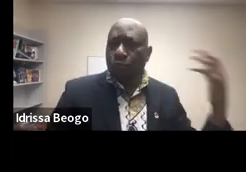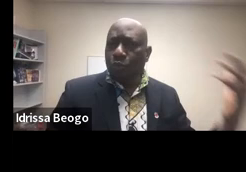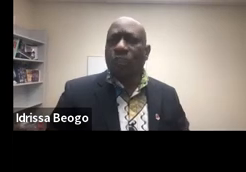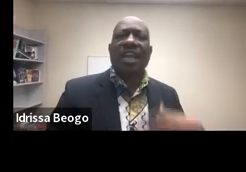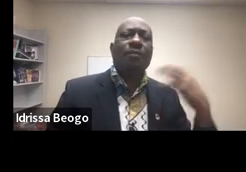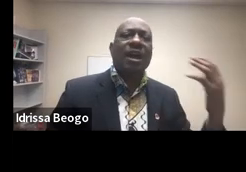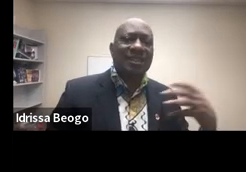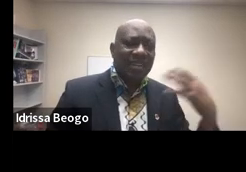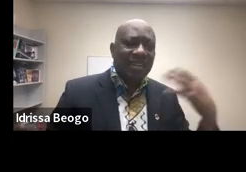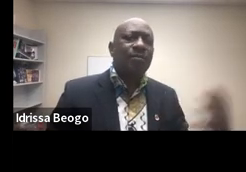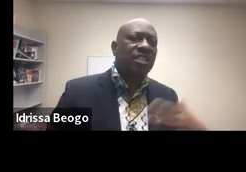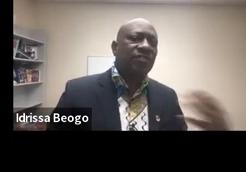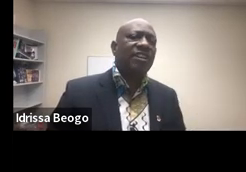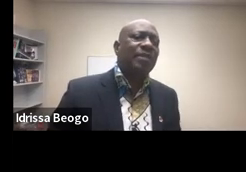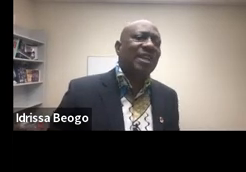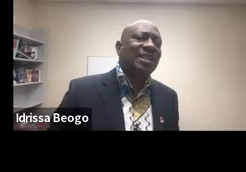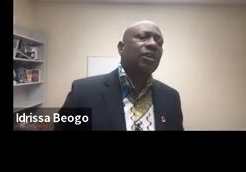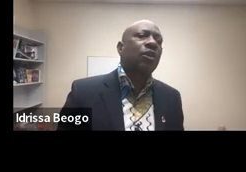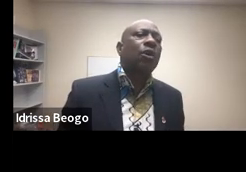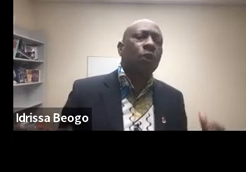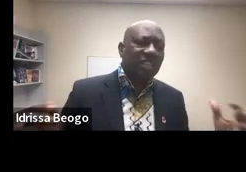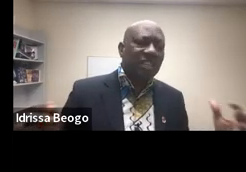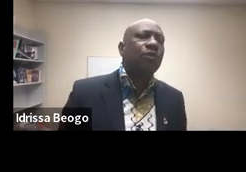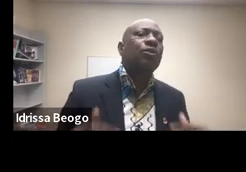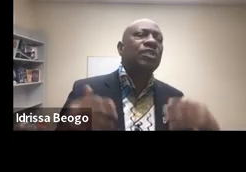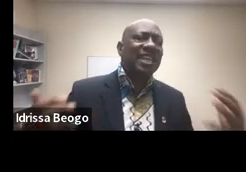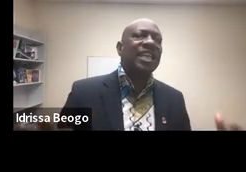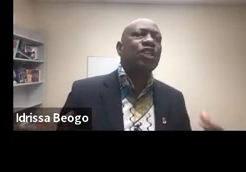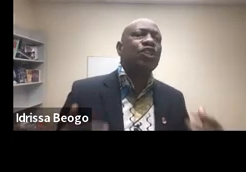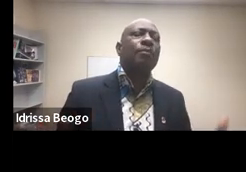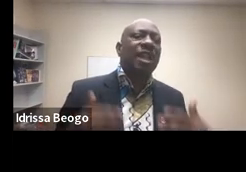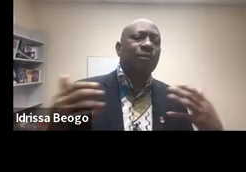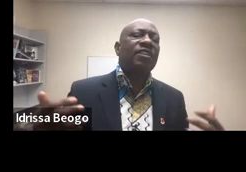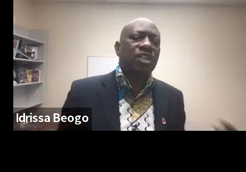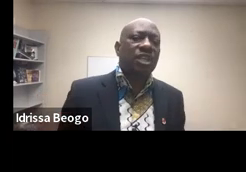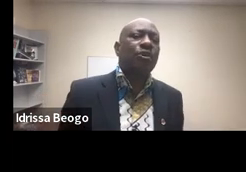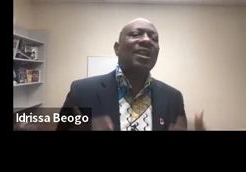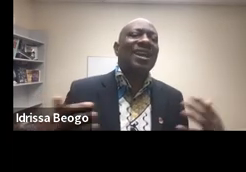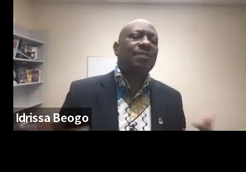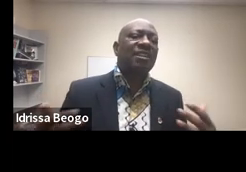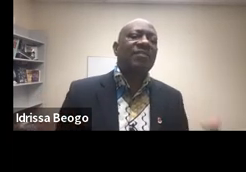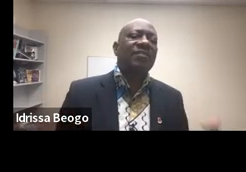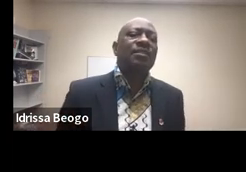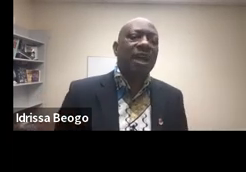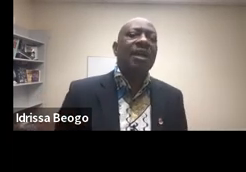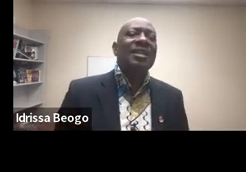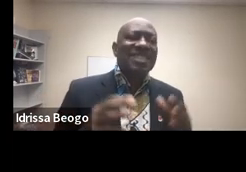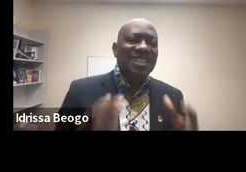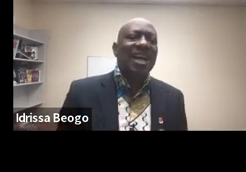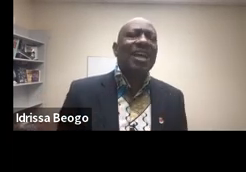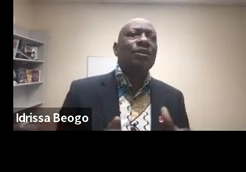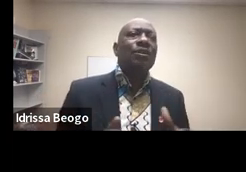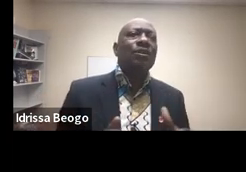Alors, autre élément, dernier élément que je voudrais faire passer, c'est que l'Ontario s'érige comme la province championne en termes